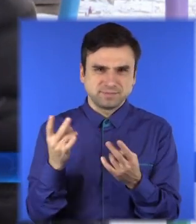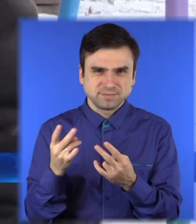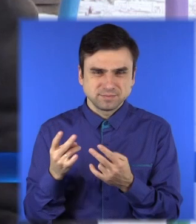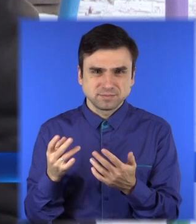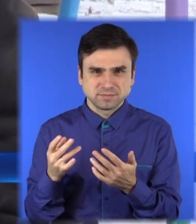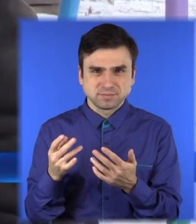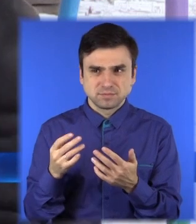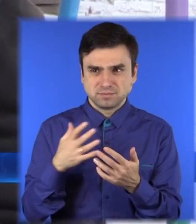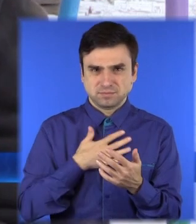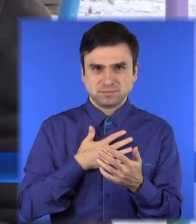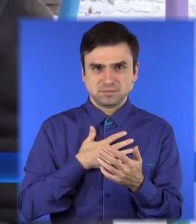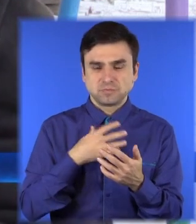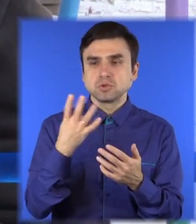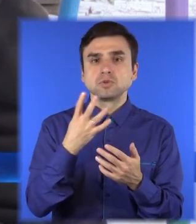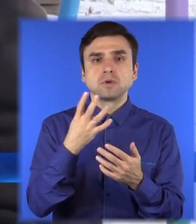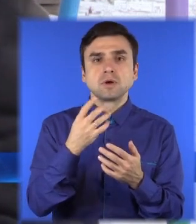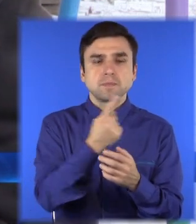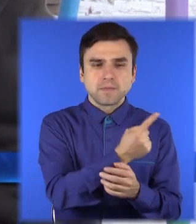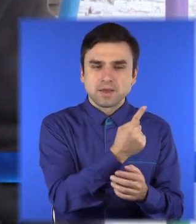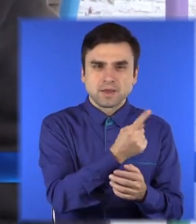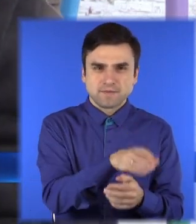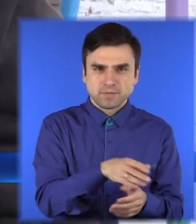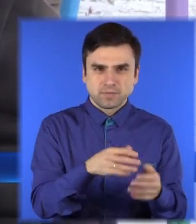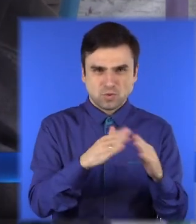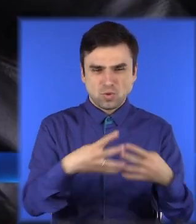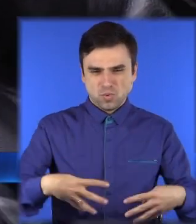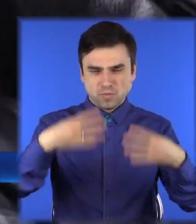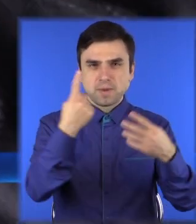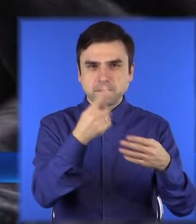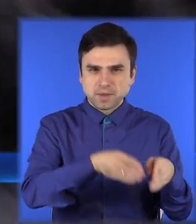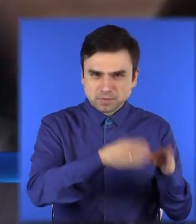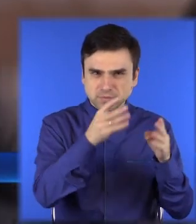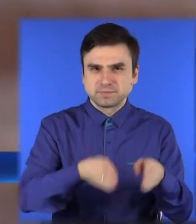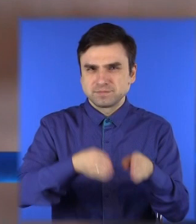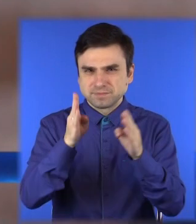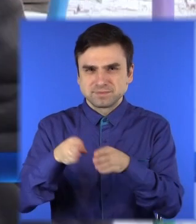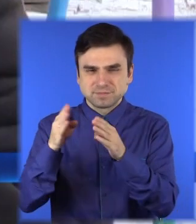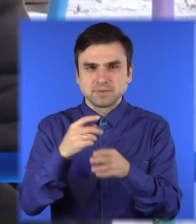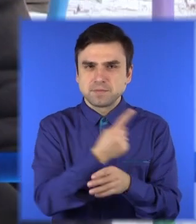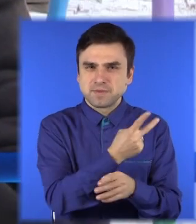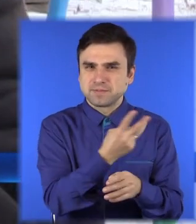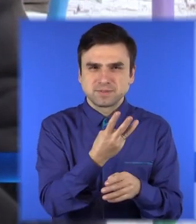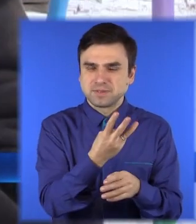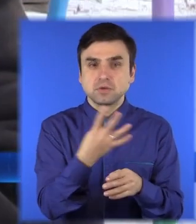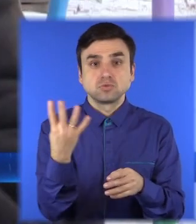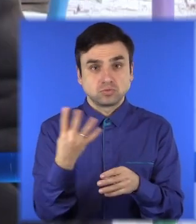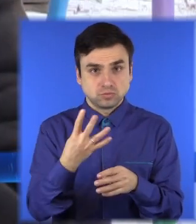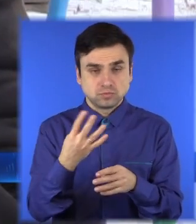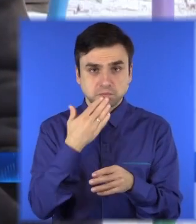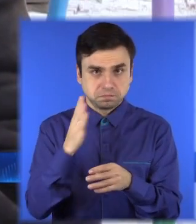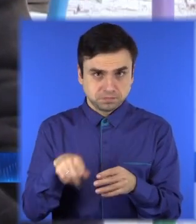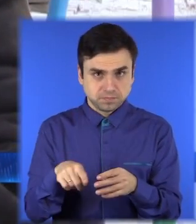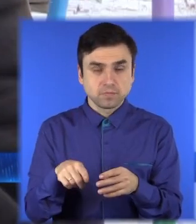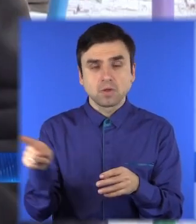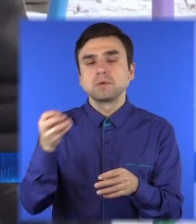нас іменно ось четвертий під'їзд не стало води. Сказали, хорошо, розберемося. Через кілька днів вони прийшли в